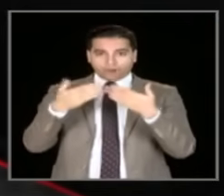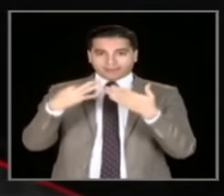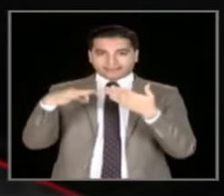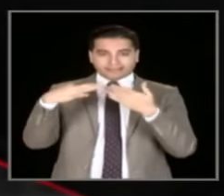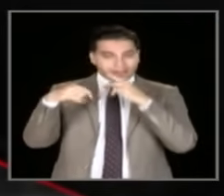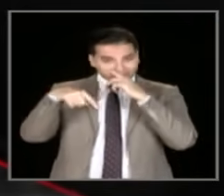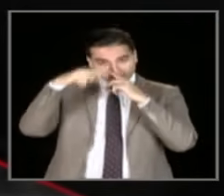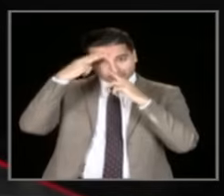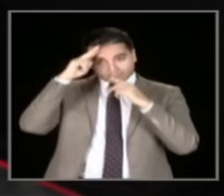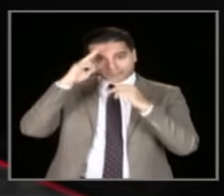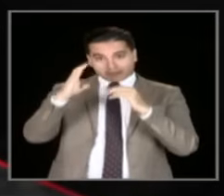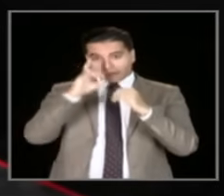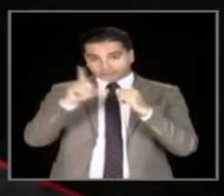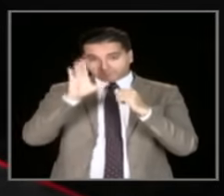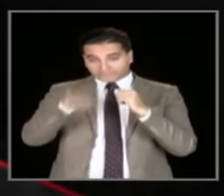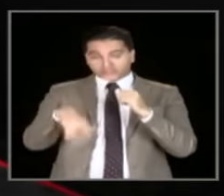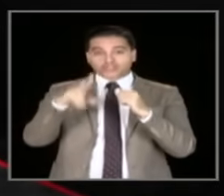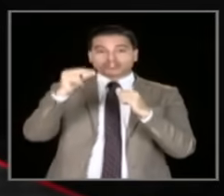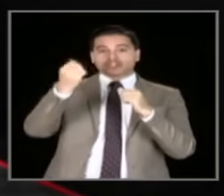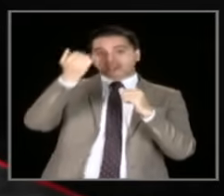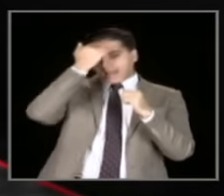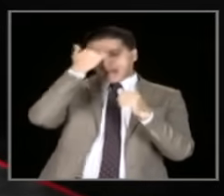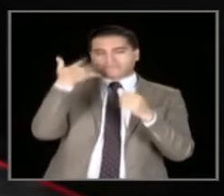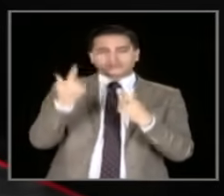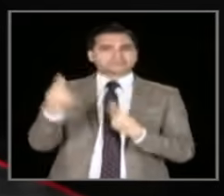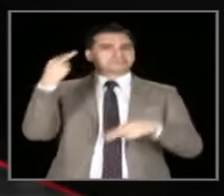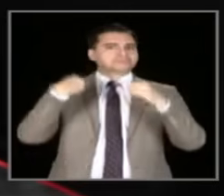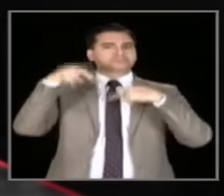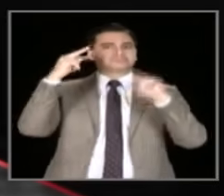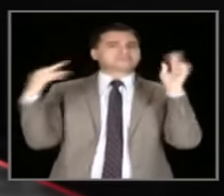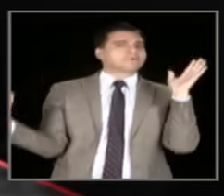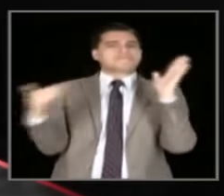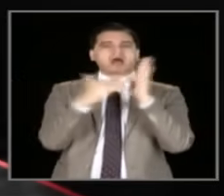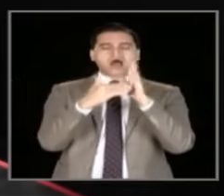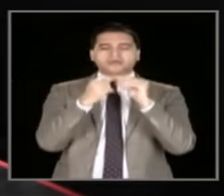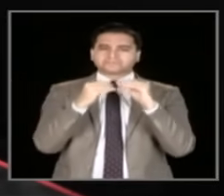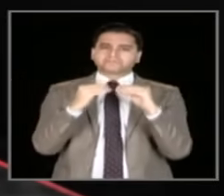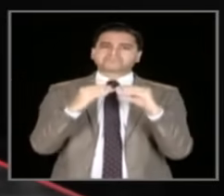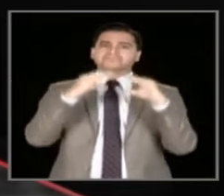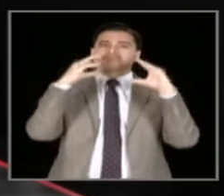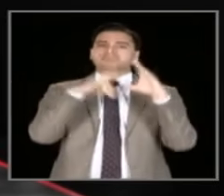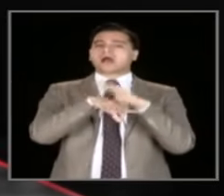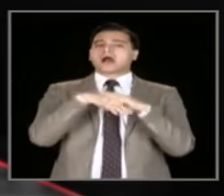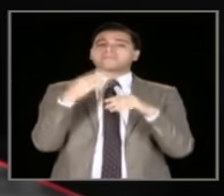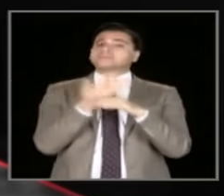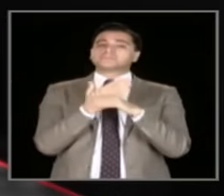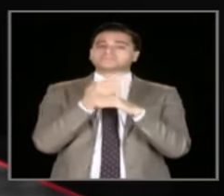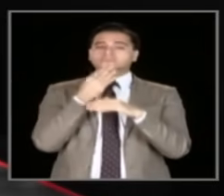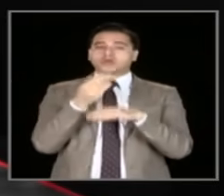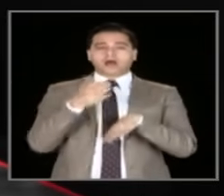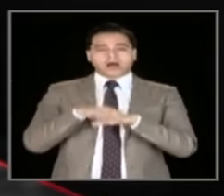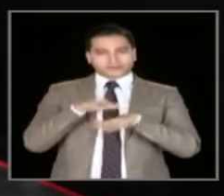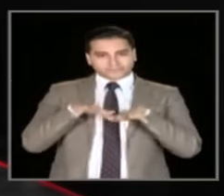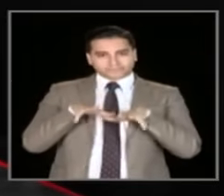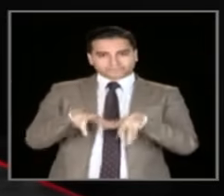الذهبي كل نقطة بعشرين ألف جنيه، وحيتضاعف الرقم وصولاً للمباراة النهائية. جميع المبالغ المالية في